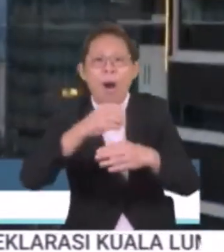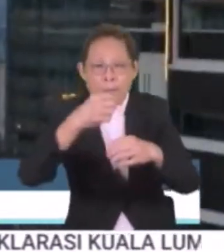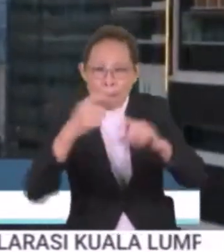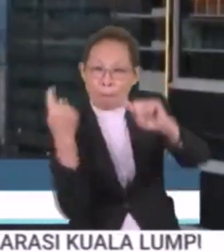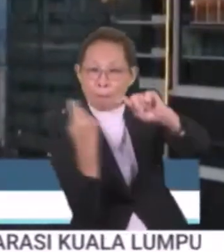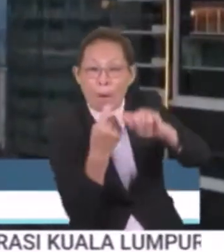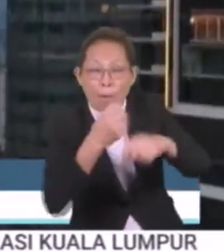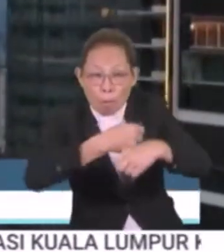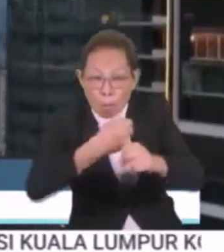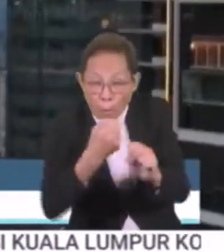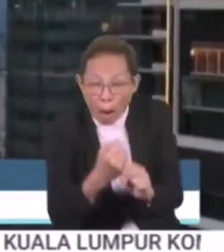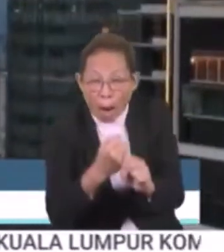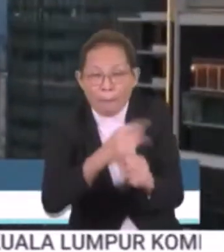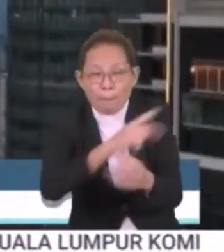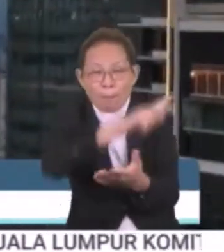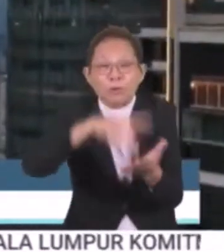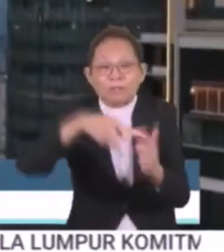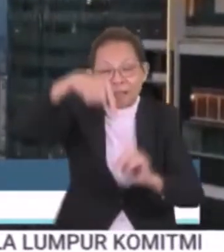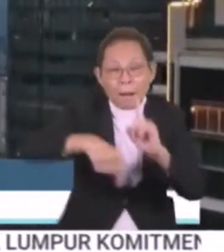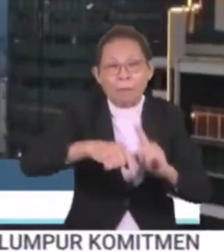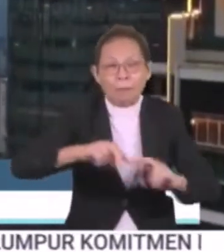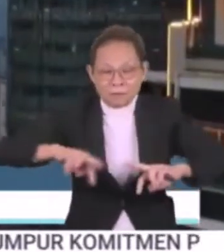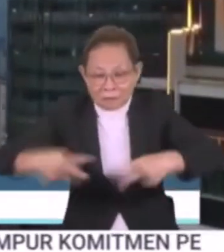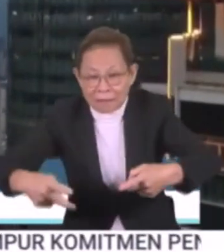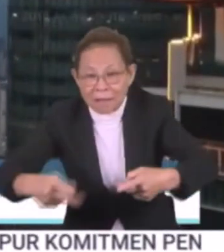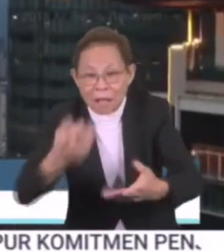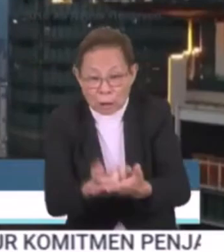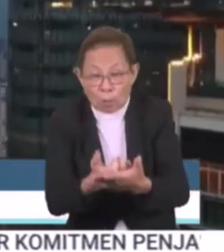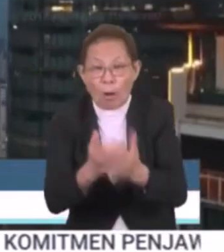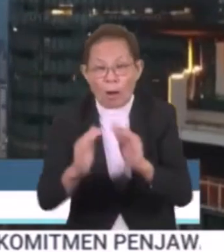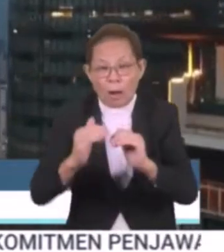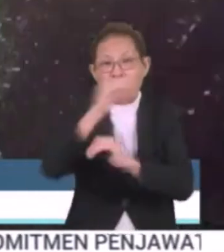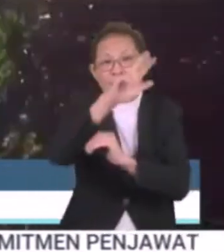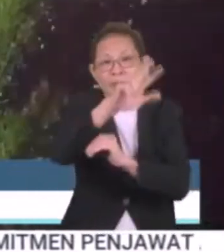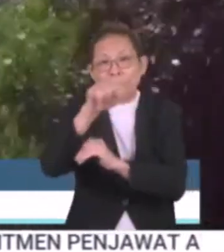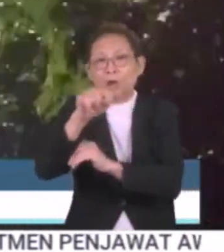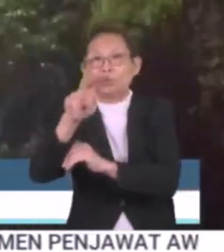di negara ini. Ia dijangka jana impak ekonomi lebih